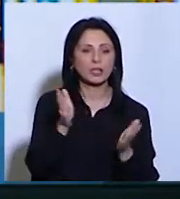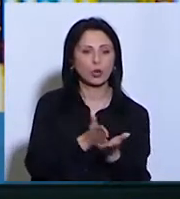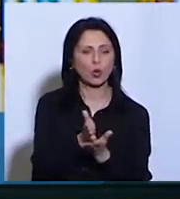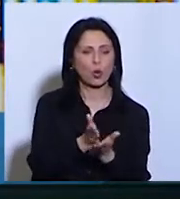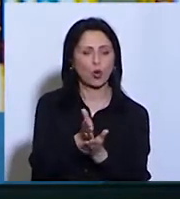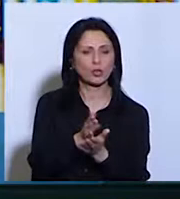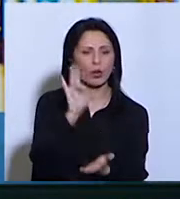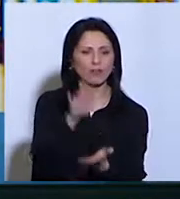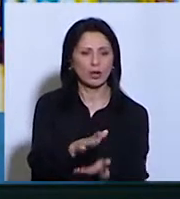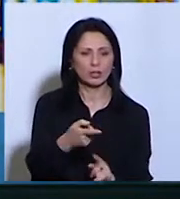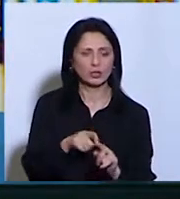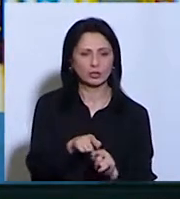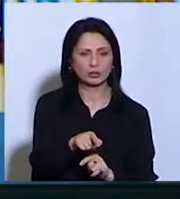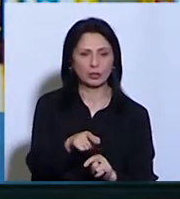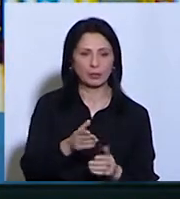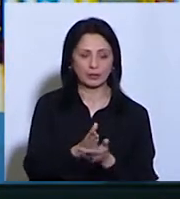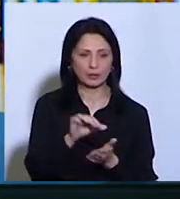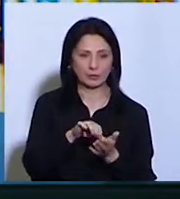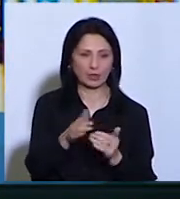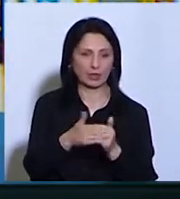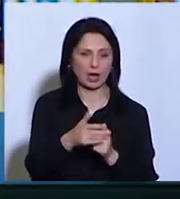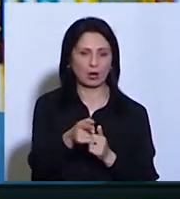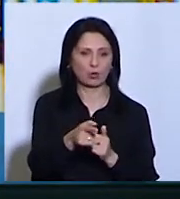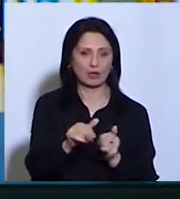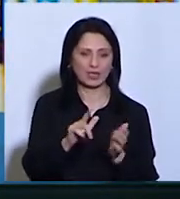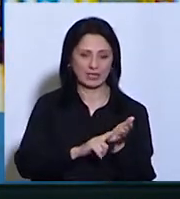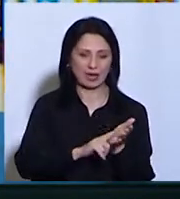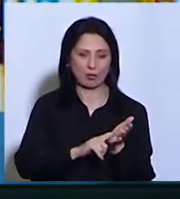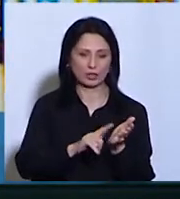ასე ვთქვათ, და საერთო ავადობის წარმოადგენს დაახლოებით